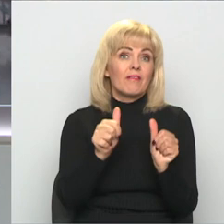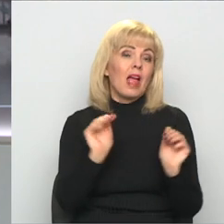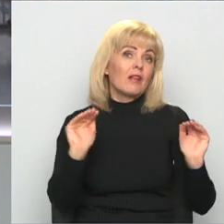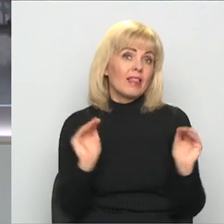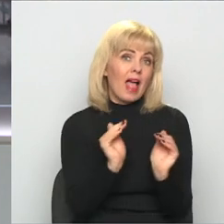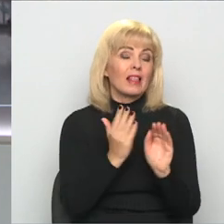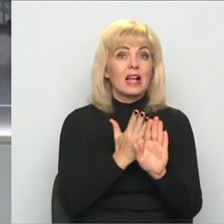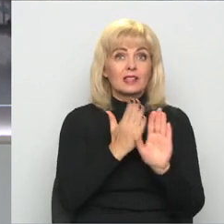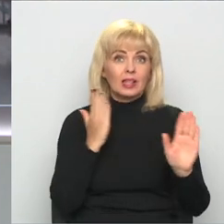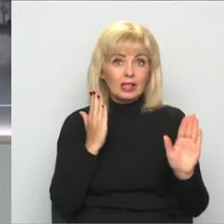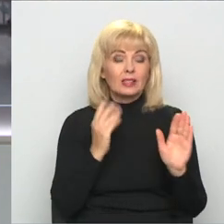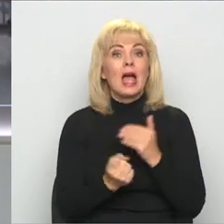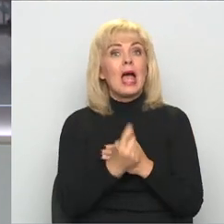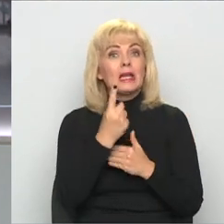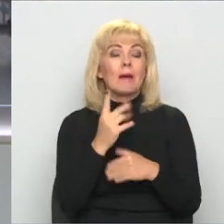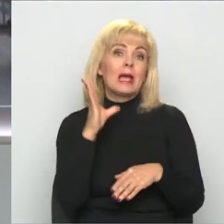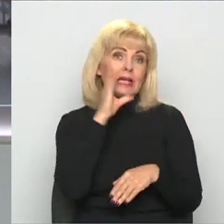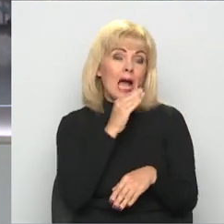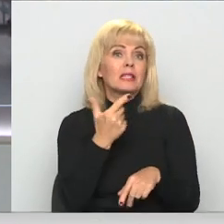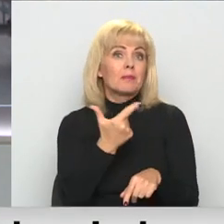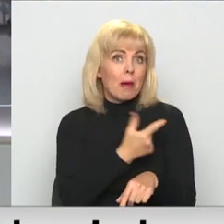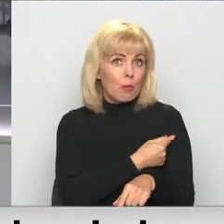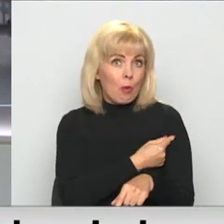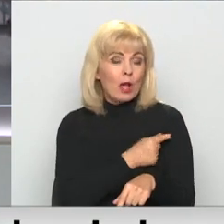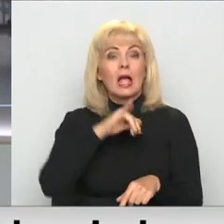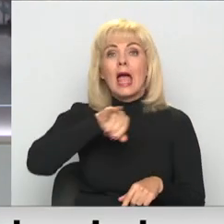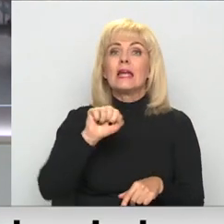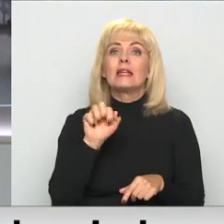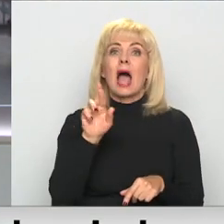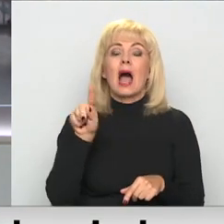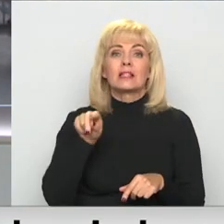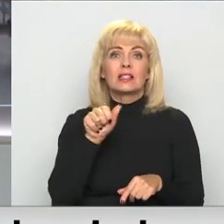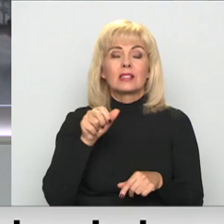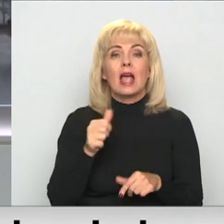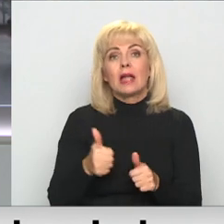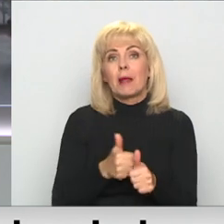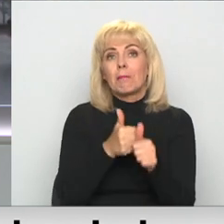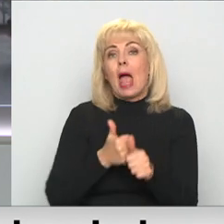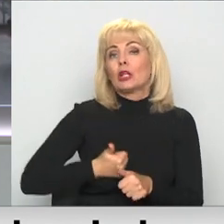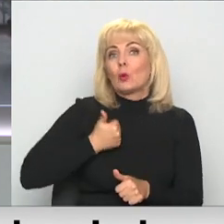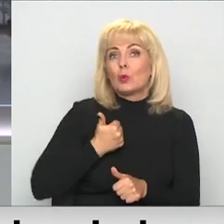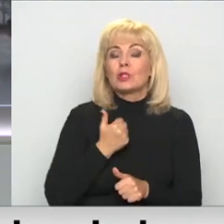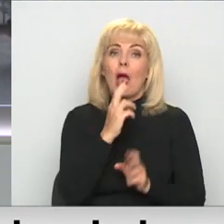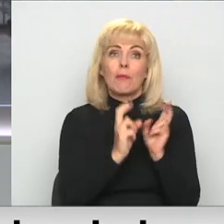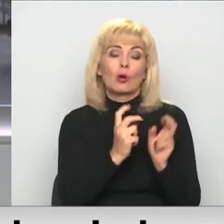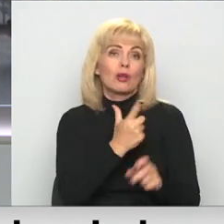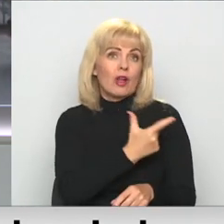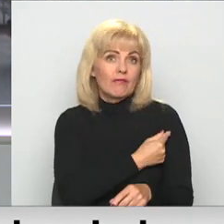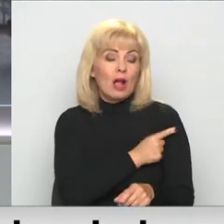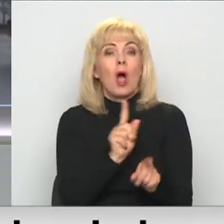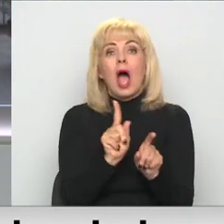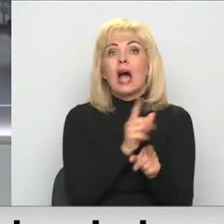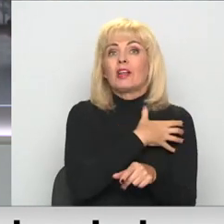nelielas rindas. Tam par iemeslu bija iespēja potēties ar Johnson & Johnson meitas uzņēmumu ražoto vakcīnu un arī valdības lēmumus